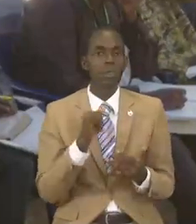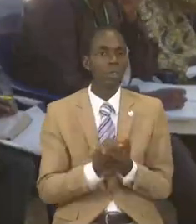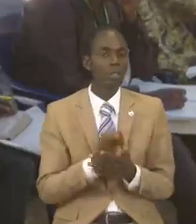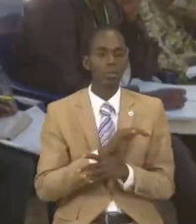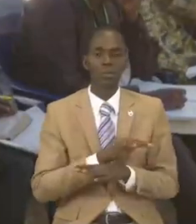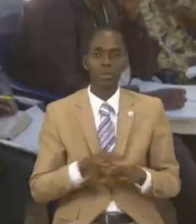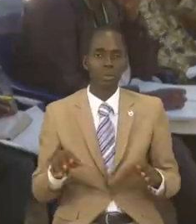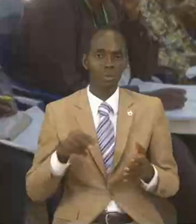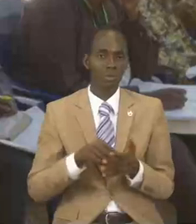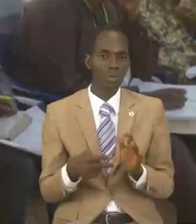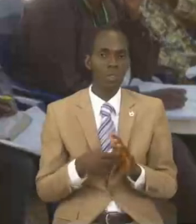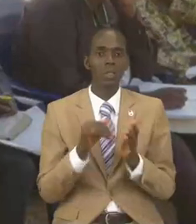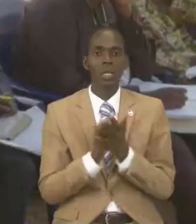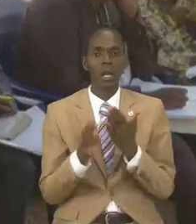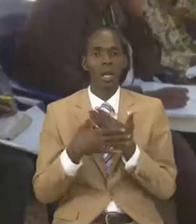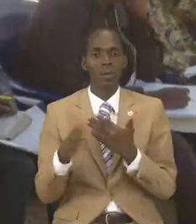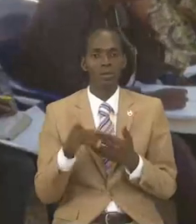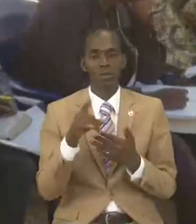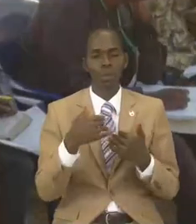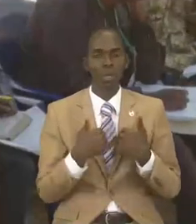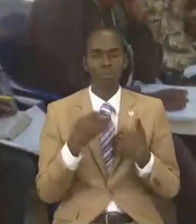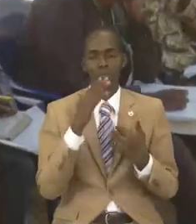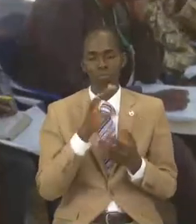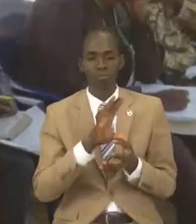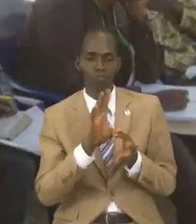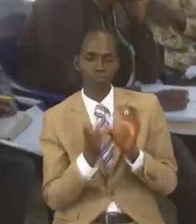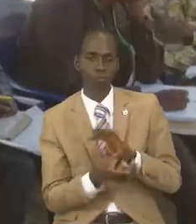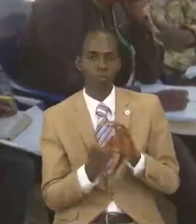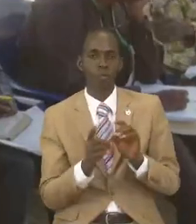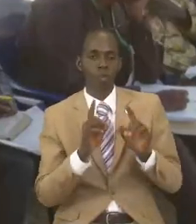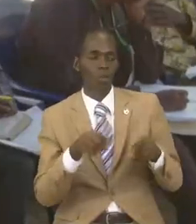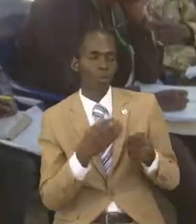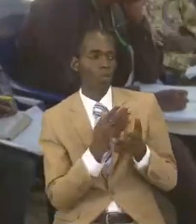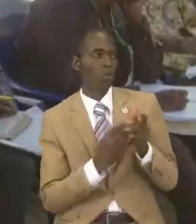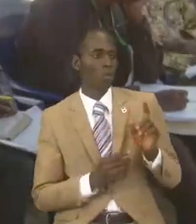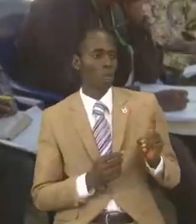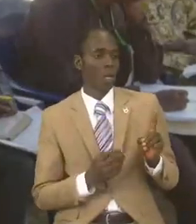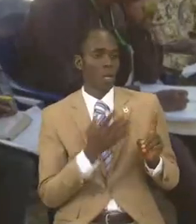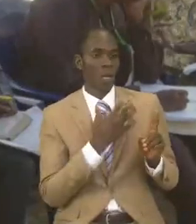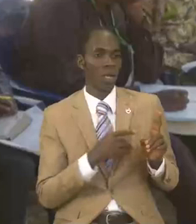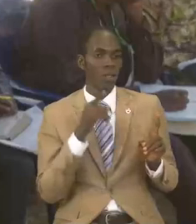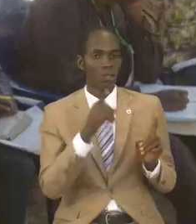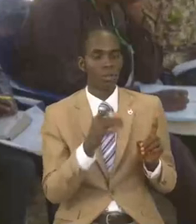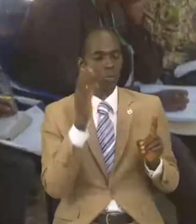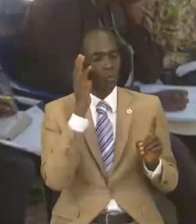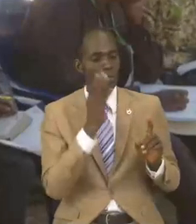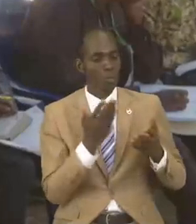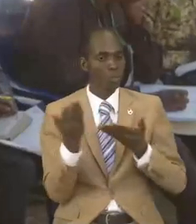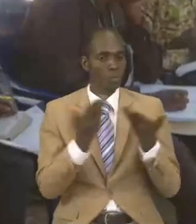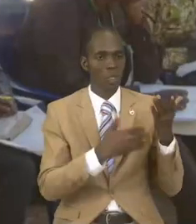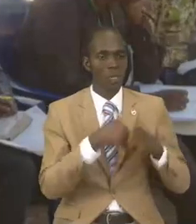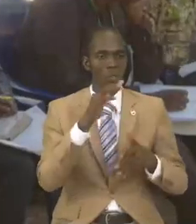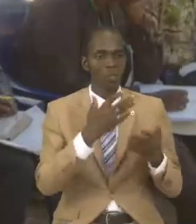dire qu'après la conversion, que vous êtes allé quelque part et vous avez étendu vos